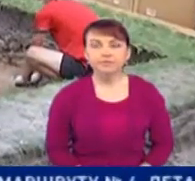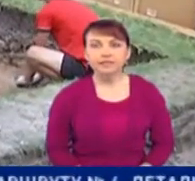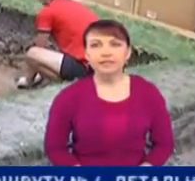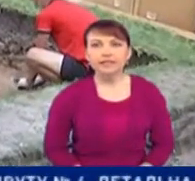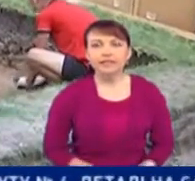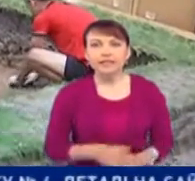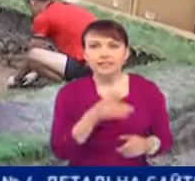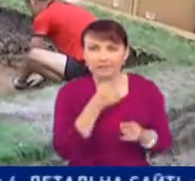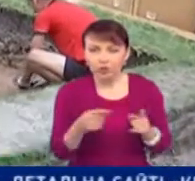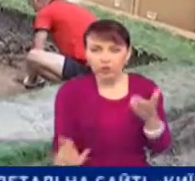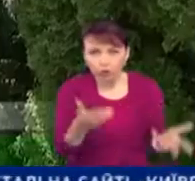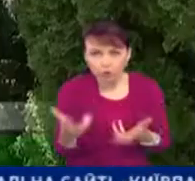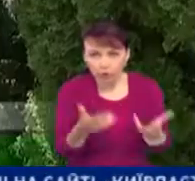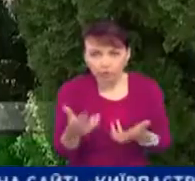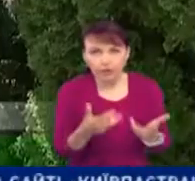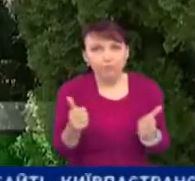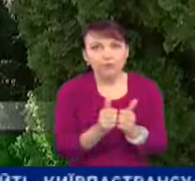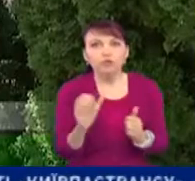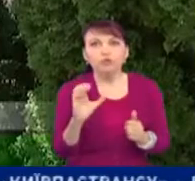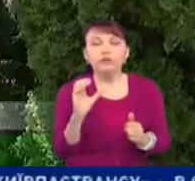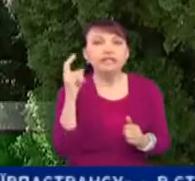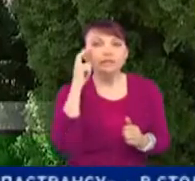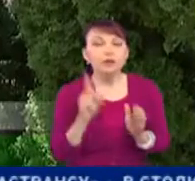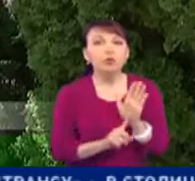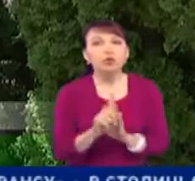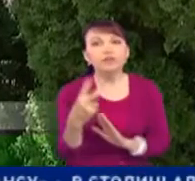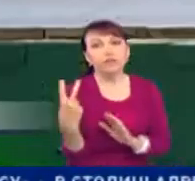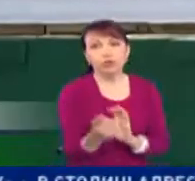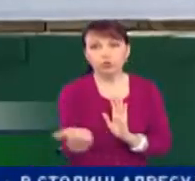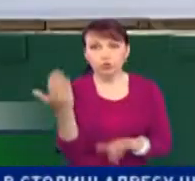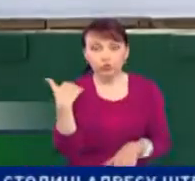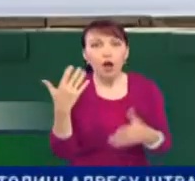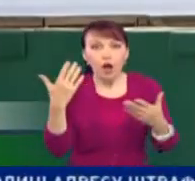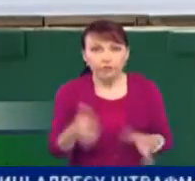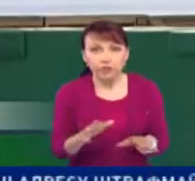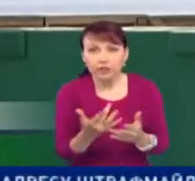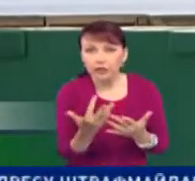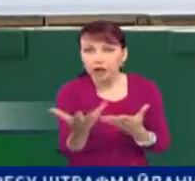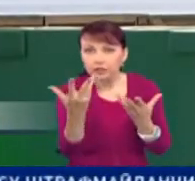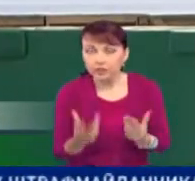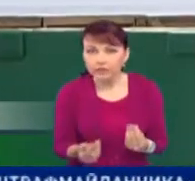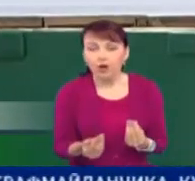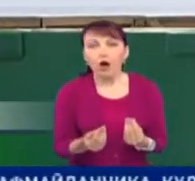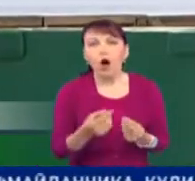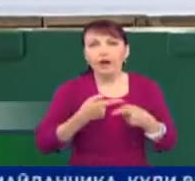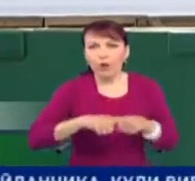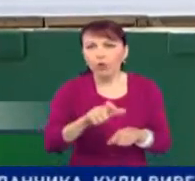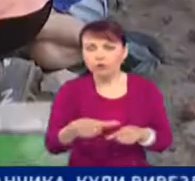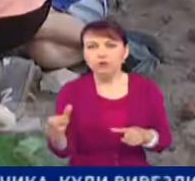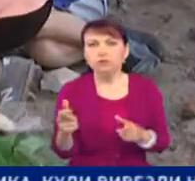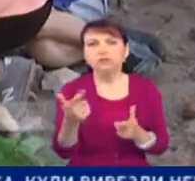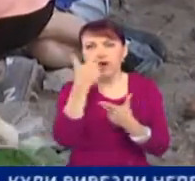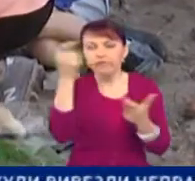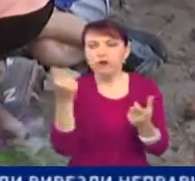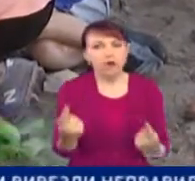Сезонні розкопки у митрополитчому саду біля Софії Київської почалися лише два тижні тому. А вже за кілька днів археологи заявили про грандіозне відкриття